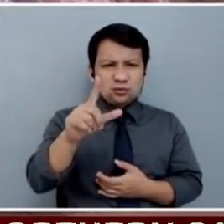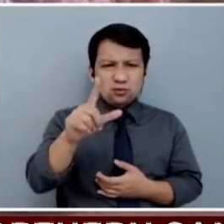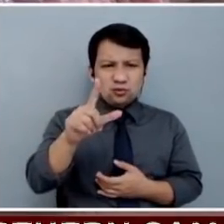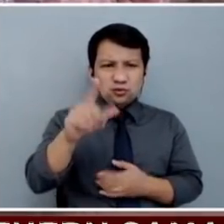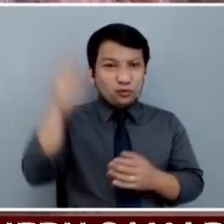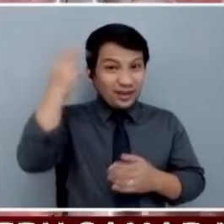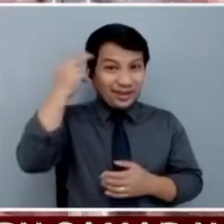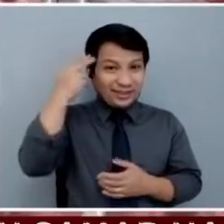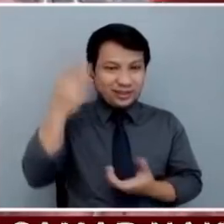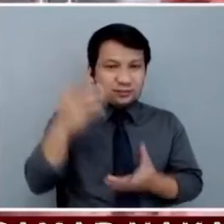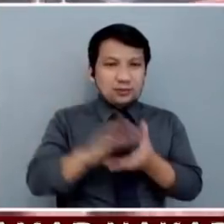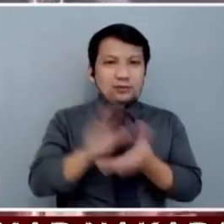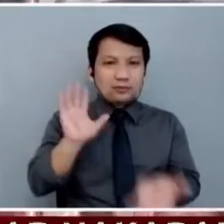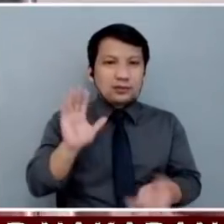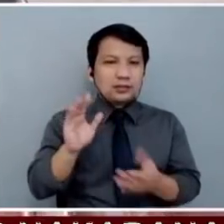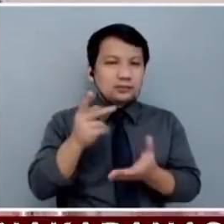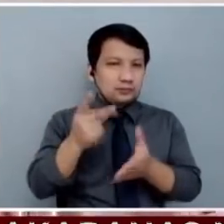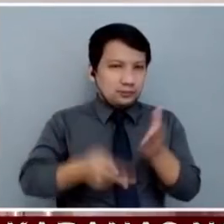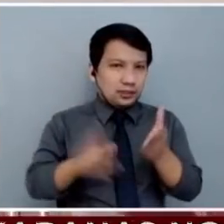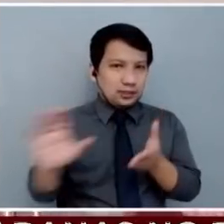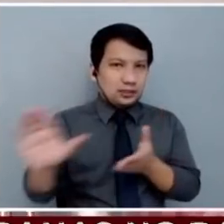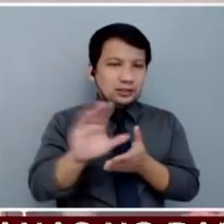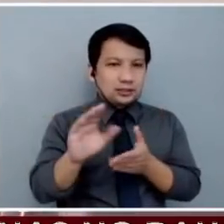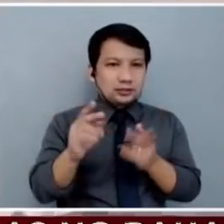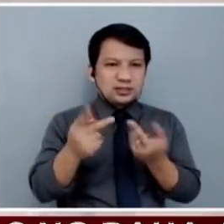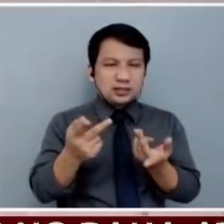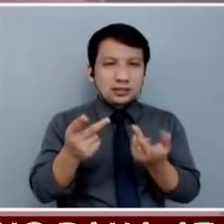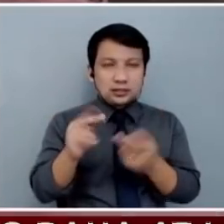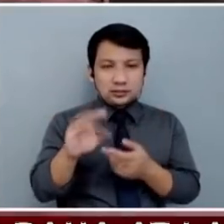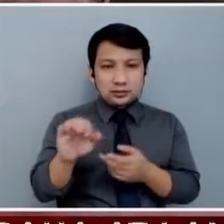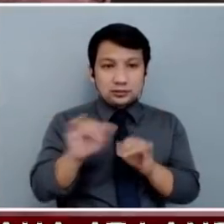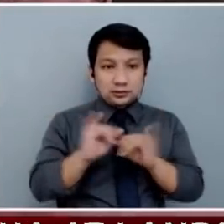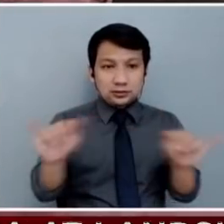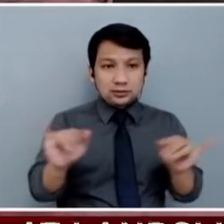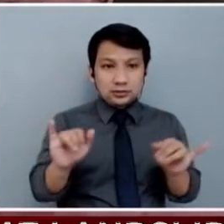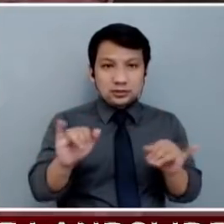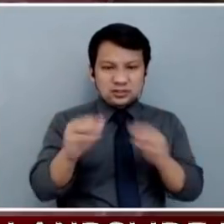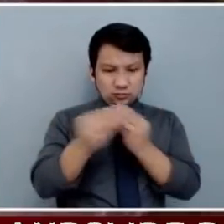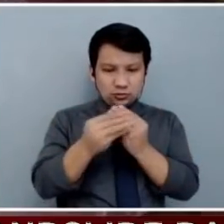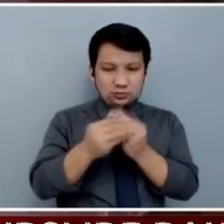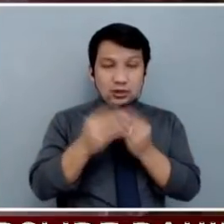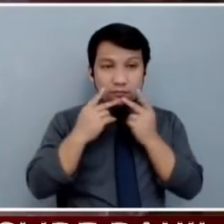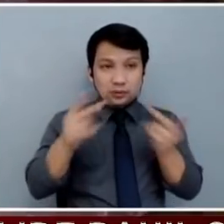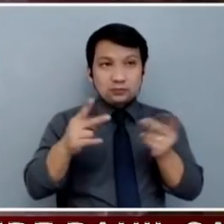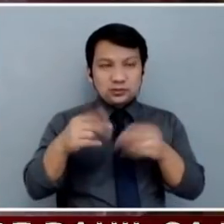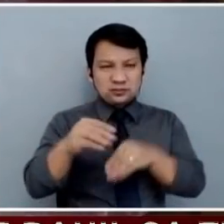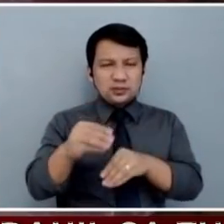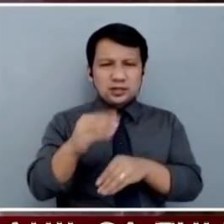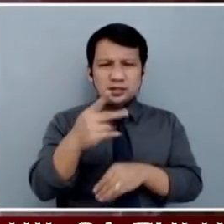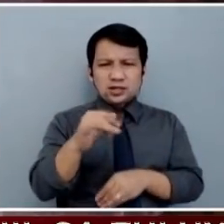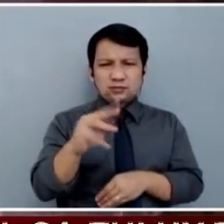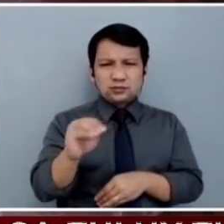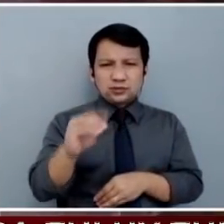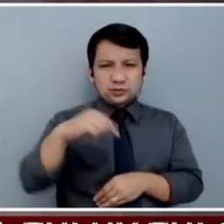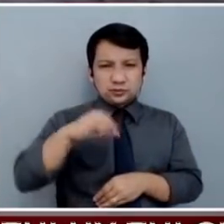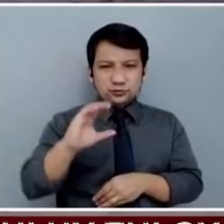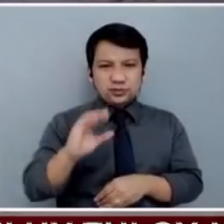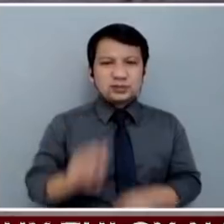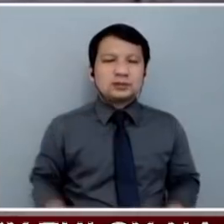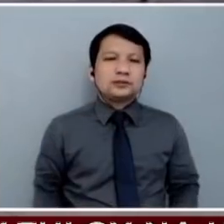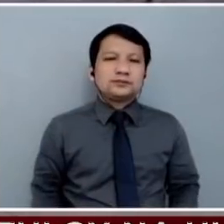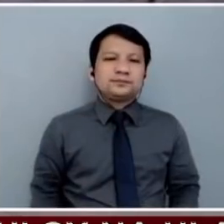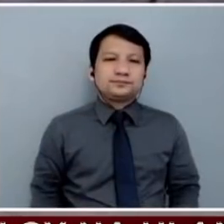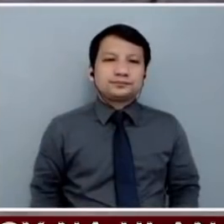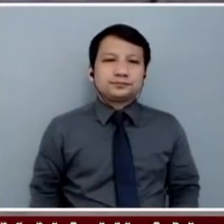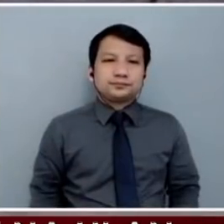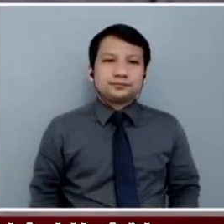ang presyo ng baboy sa ilang palengke sa Metro Manila, kagaya sa Muntinlupa Public Market at Kamuning Market sa Quezon City. Kailangan